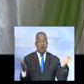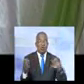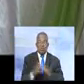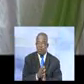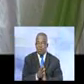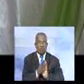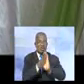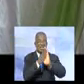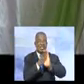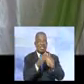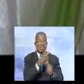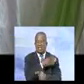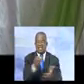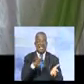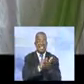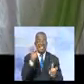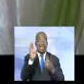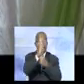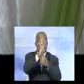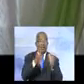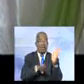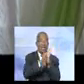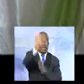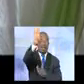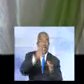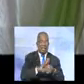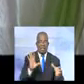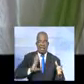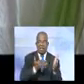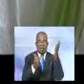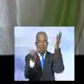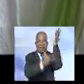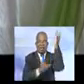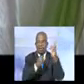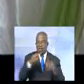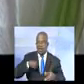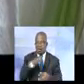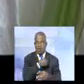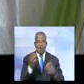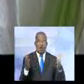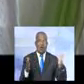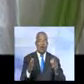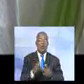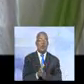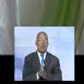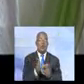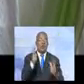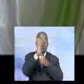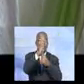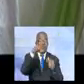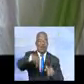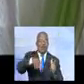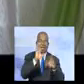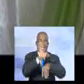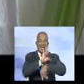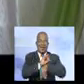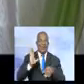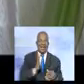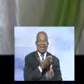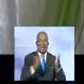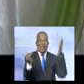à un des symboles de l'émergence de notre pays. Nous sommes en train, une fois de plus, de montrer que la Côte d'Ivoire, notre